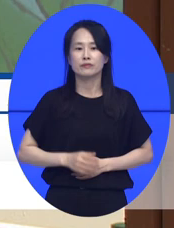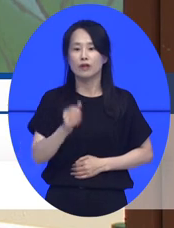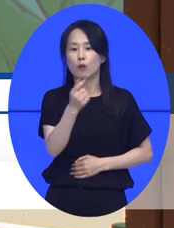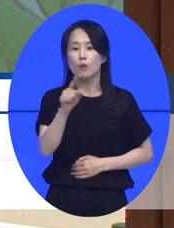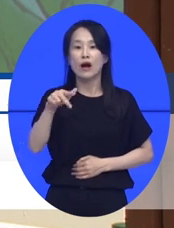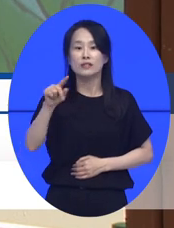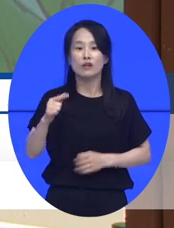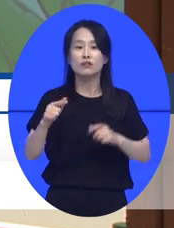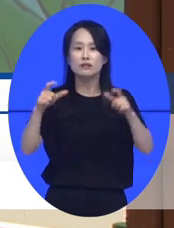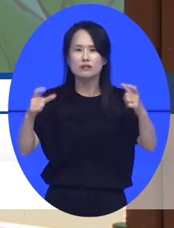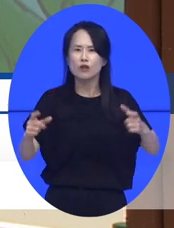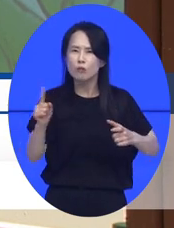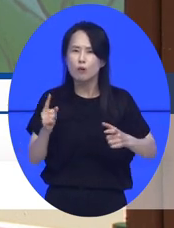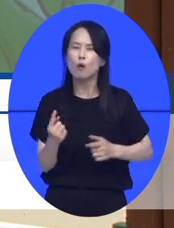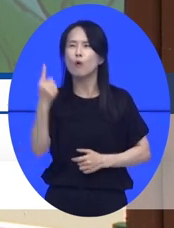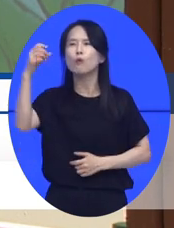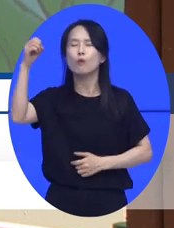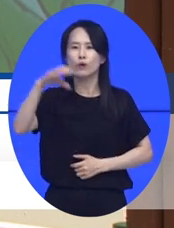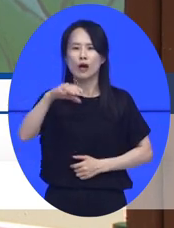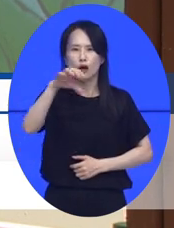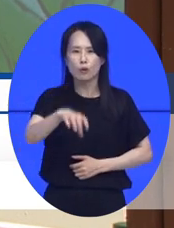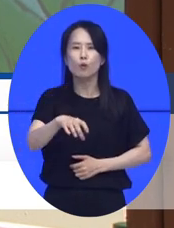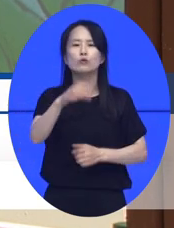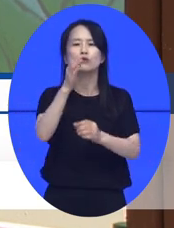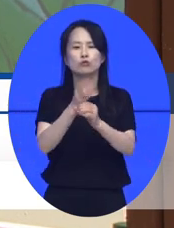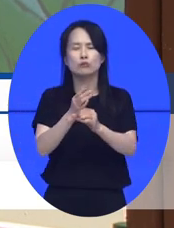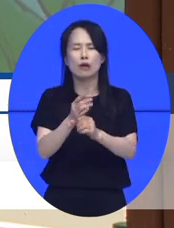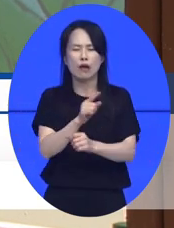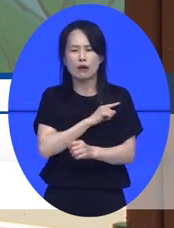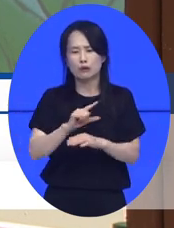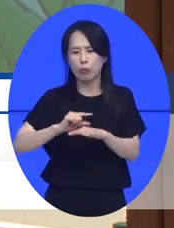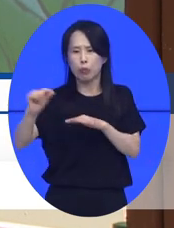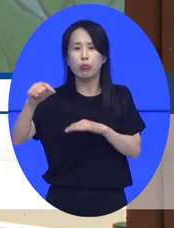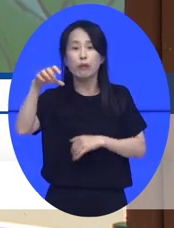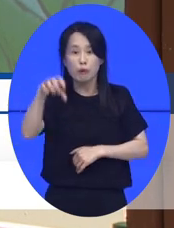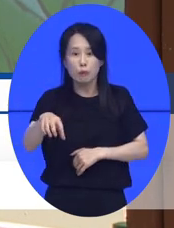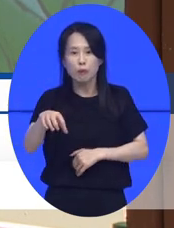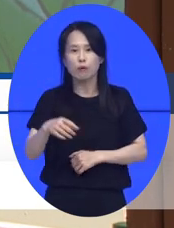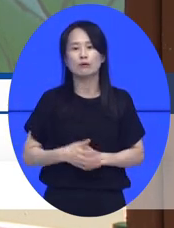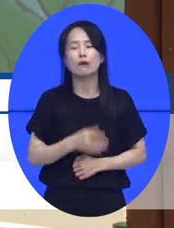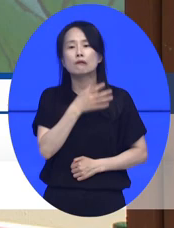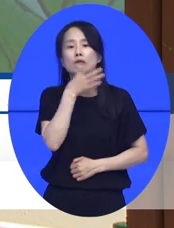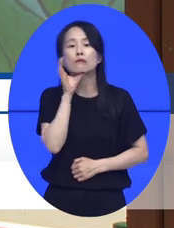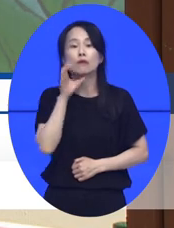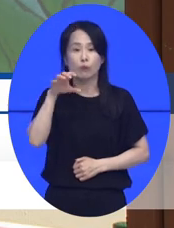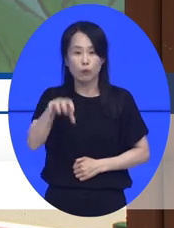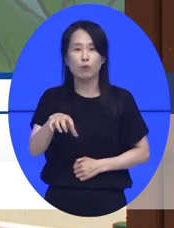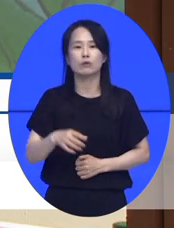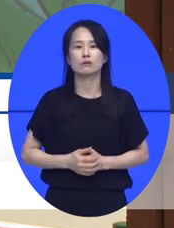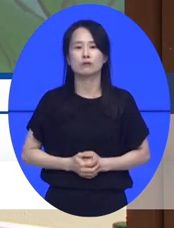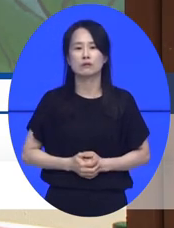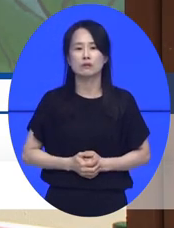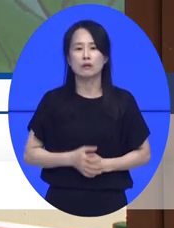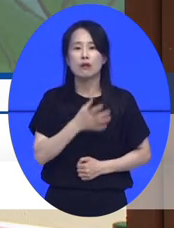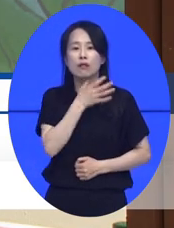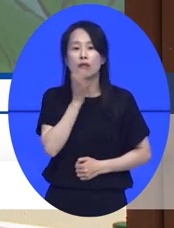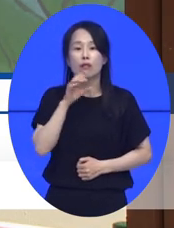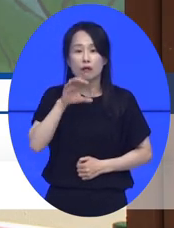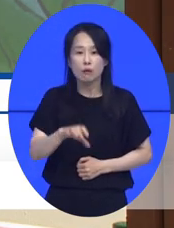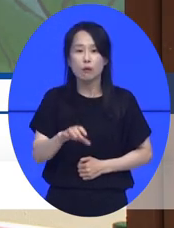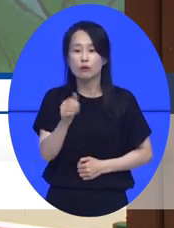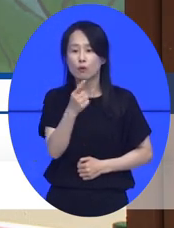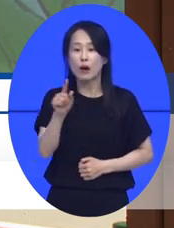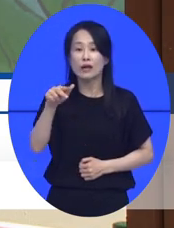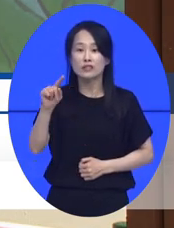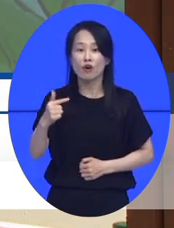화전지역은 고양특례지 중에도 가장 매진 곳이면서 좀 이렇게 낙후된 도시입니다 낙후된 그